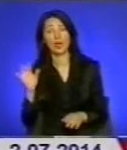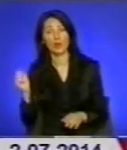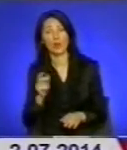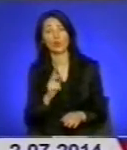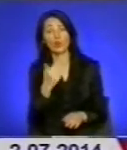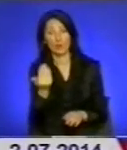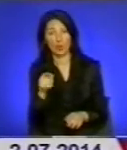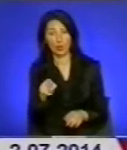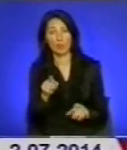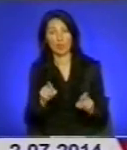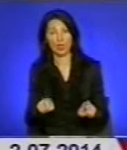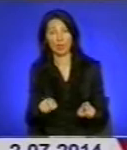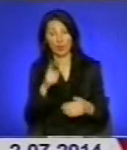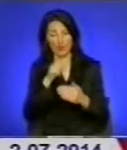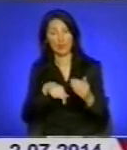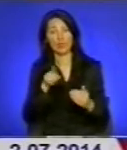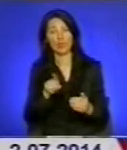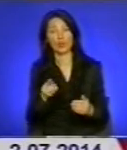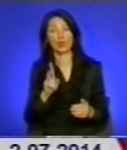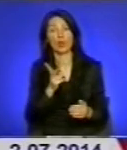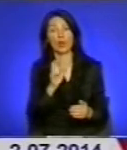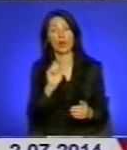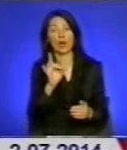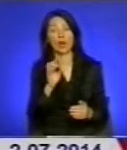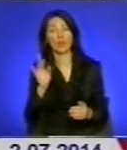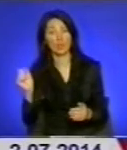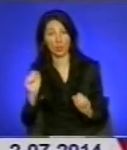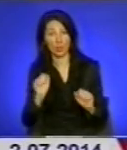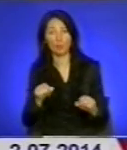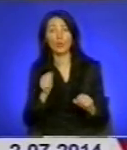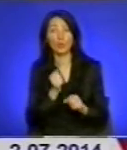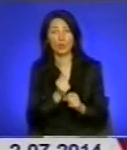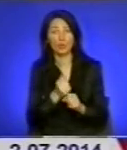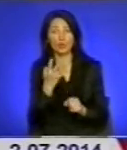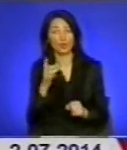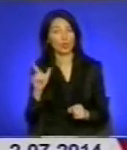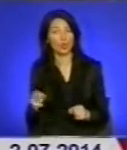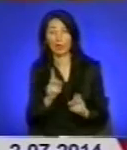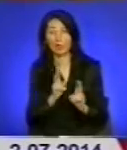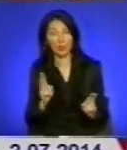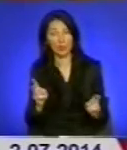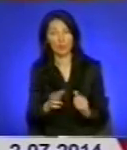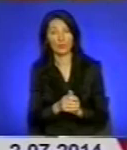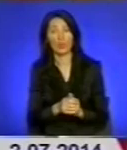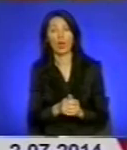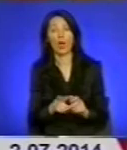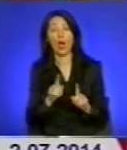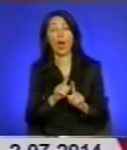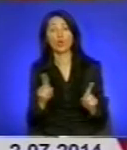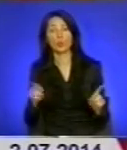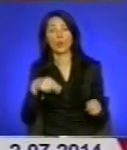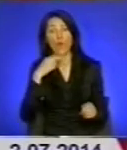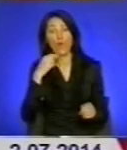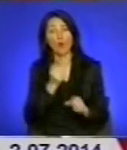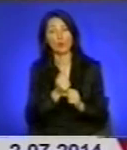тут сидячи повірить в те що на кар'єрі може бути задіяно чотири чоловіка Напевно ніхто особливо увага працевлаштування